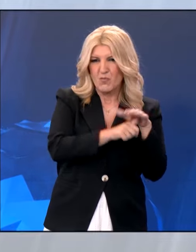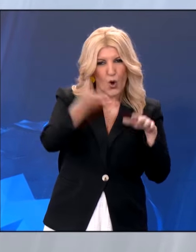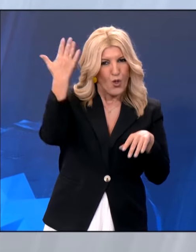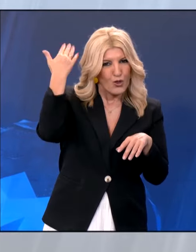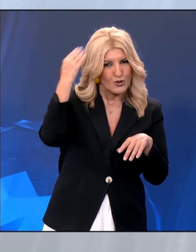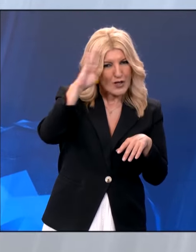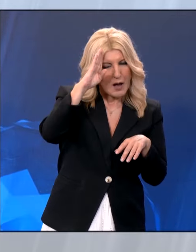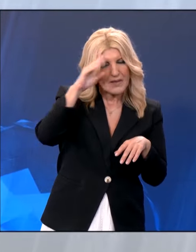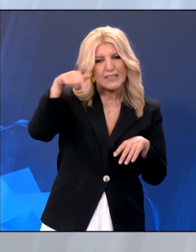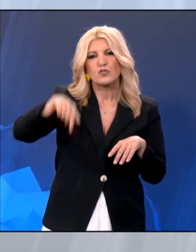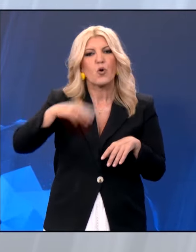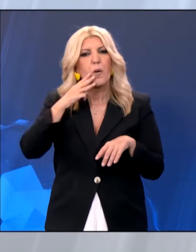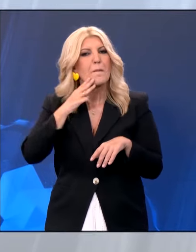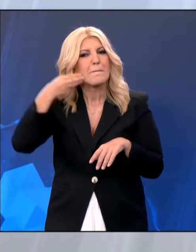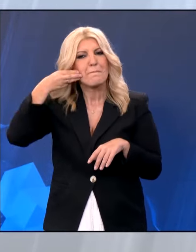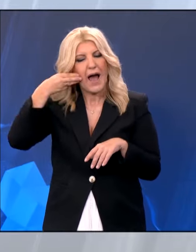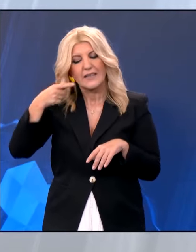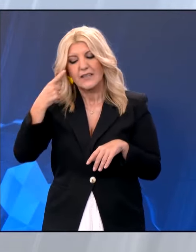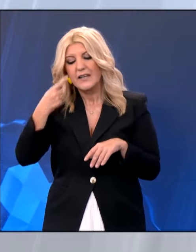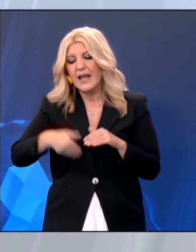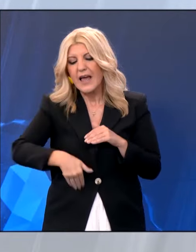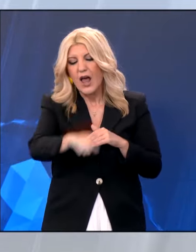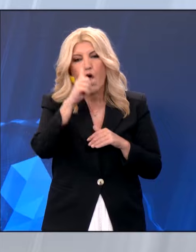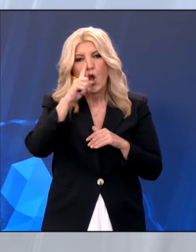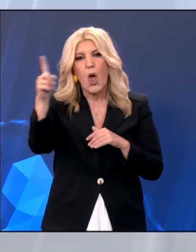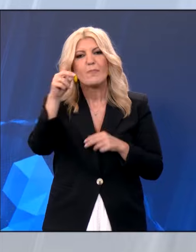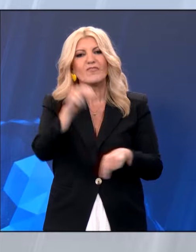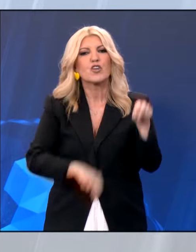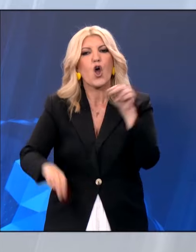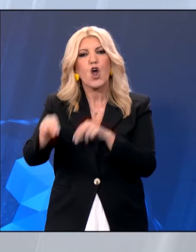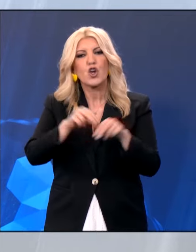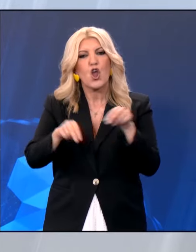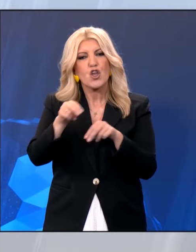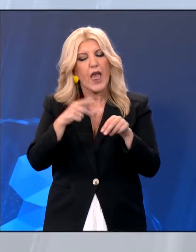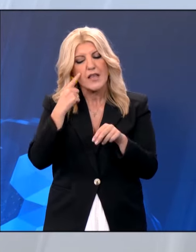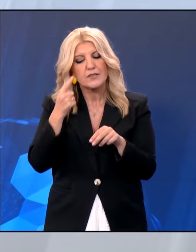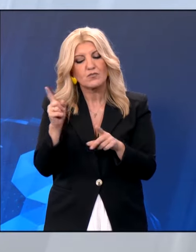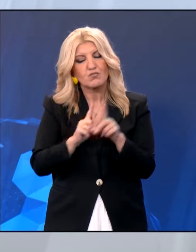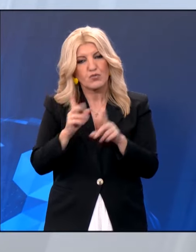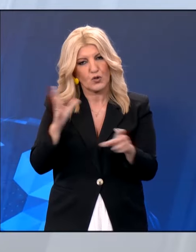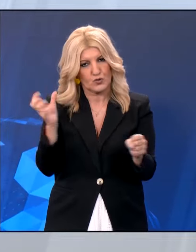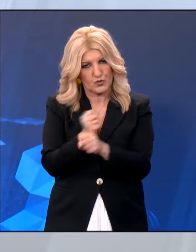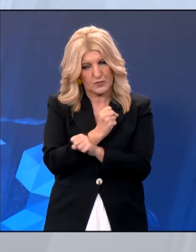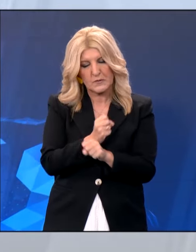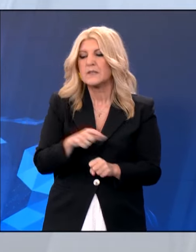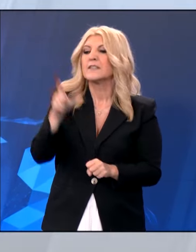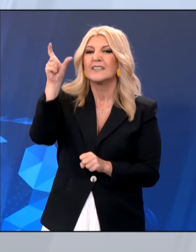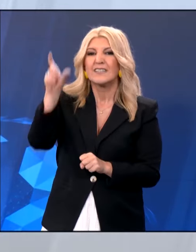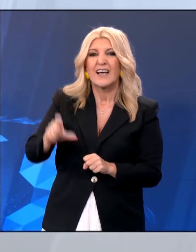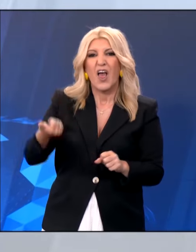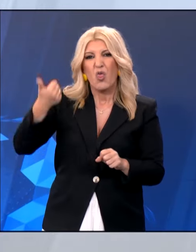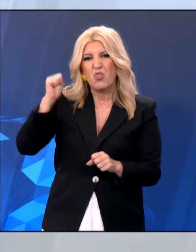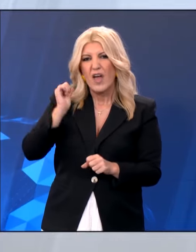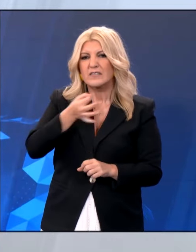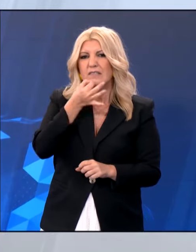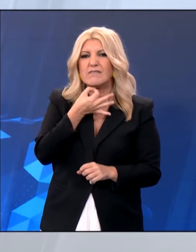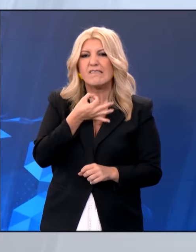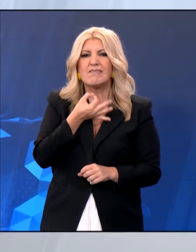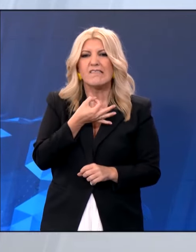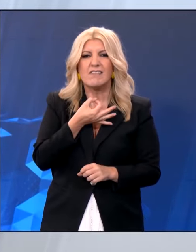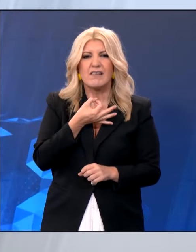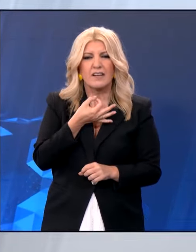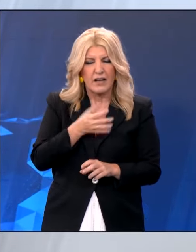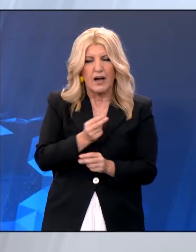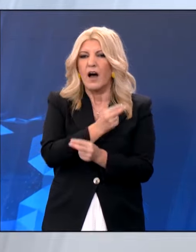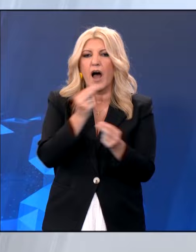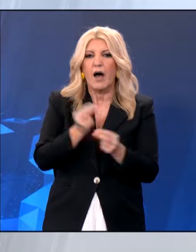πρόεδρο στη διεκδίκηση του Λευκού Οίκου. Στο κύριο άρθρο της, η εφημερίδα New York Times καλεί τον Τζο Μπάιντεν να παραιτηθεί από την κούρσα την ώρα